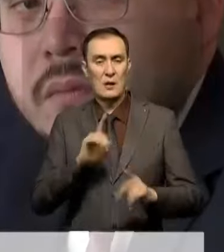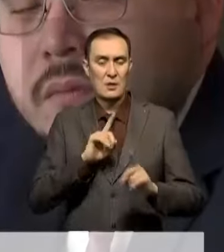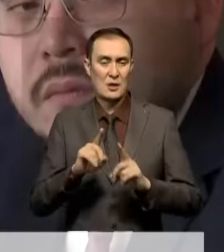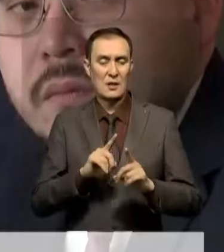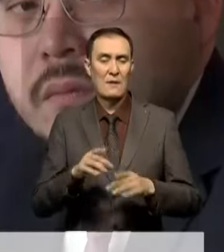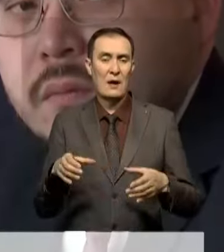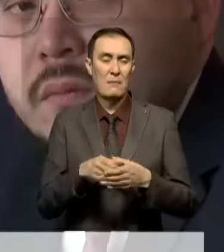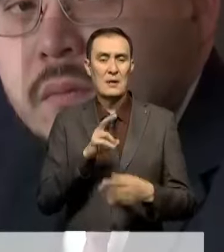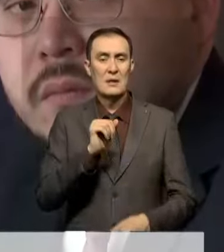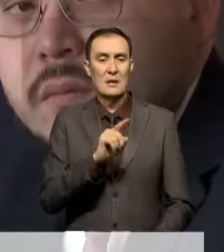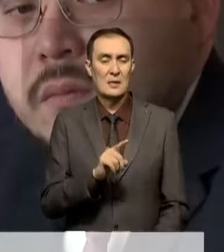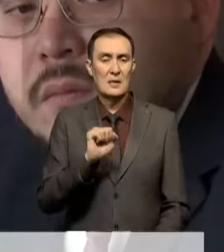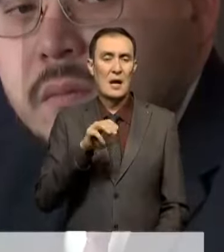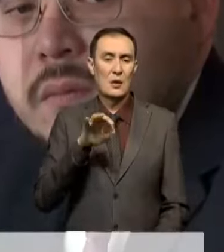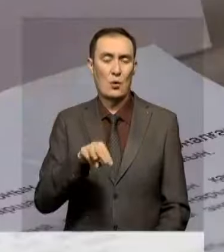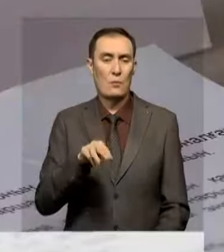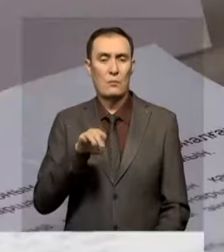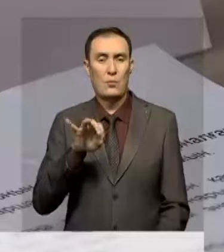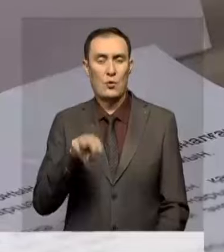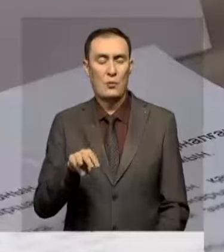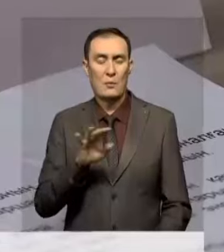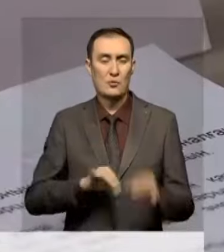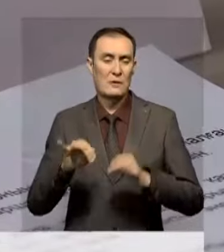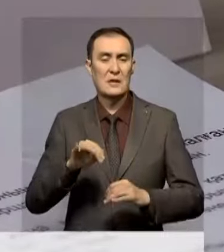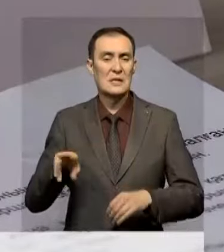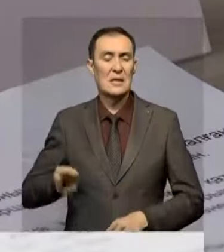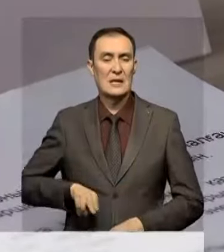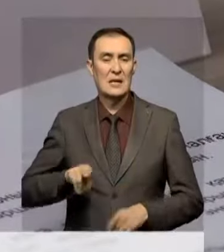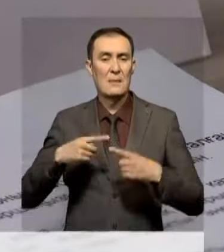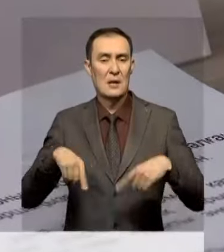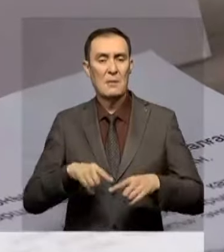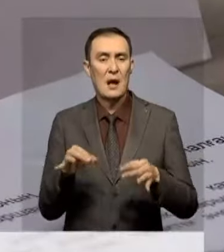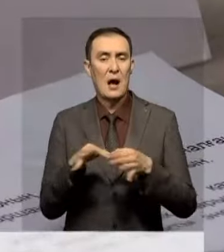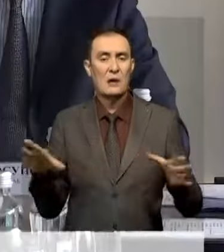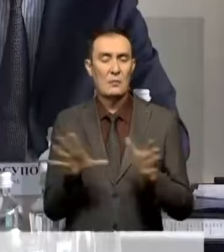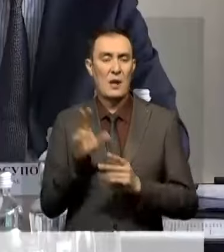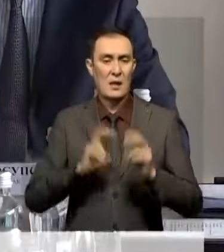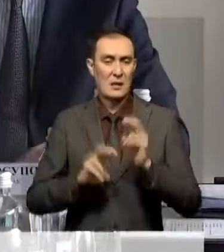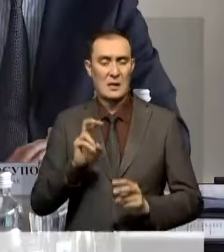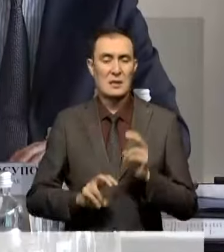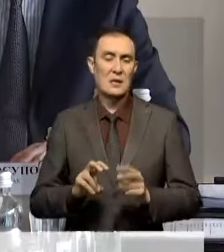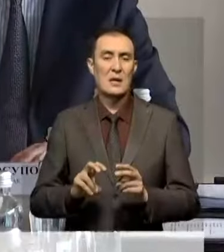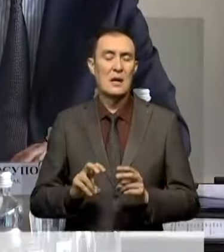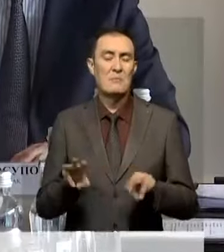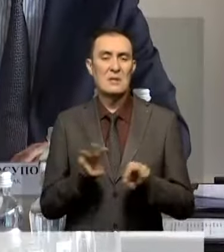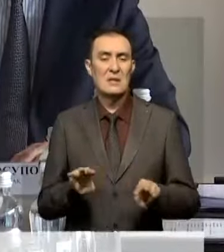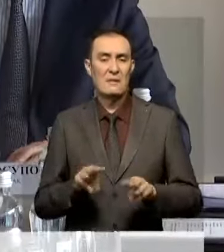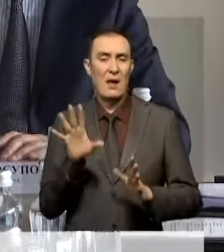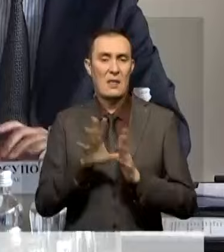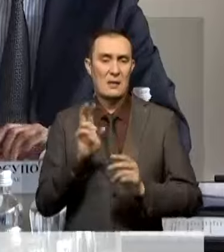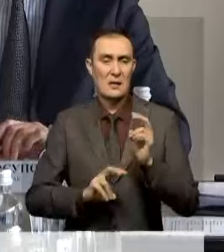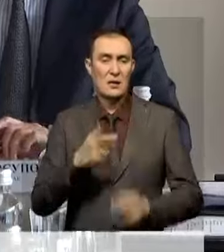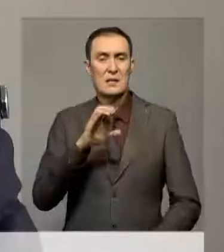площадке Казатомпрома эксперты атомной отрасли. Как отметил директор Департамента атомной энергетики и промышленности Минэнерго Гумар